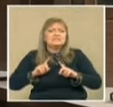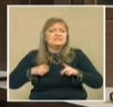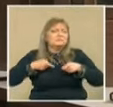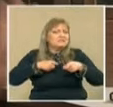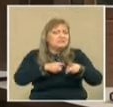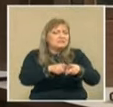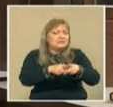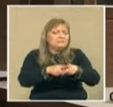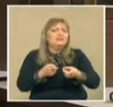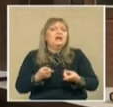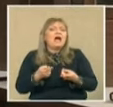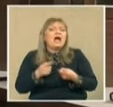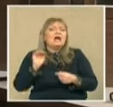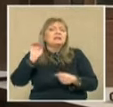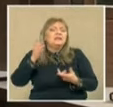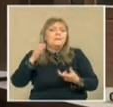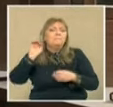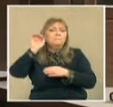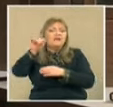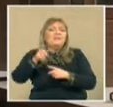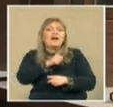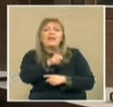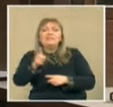към никой да наподобявам някого.